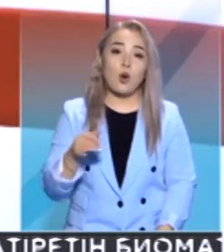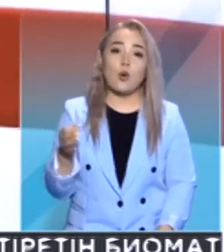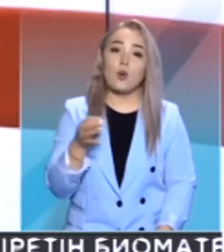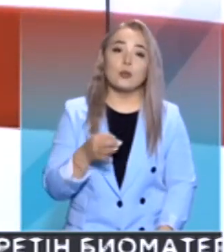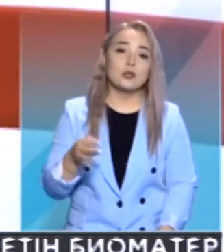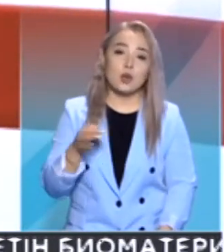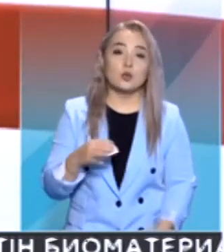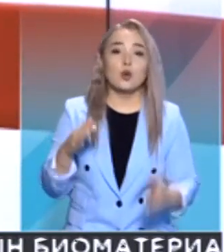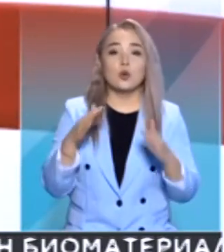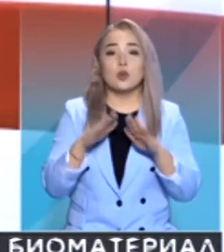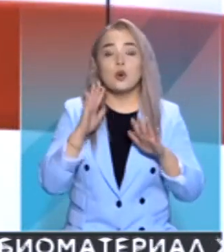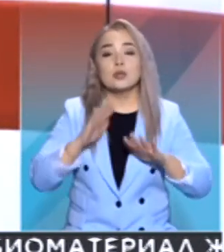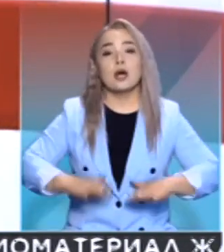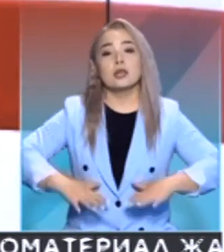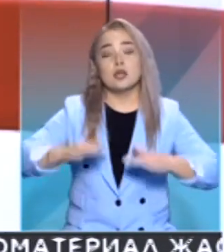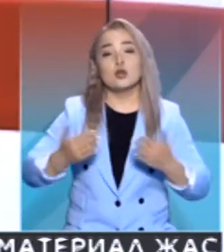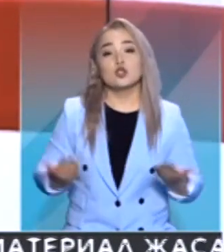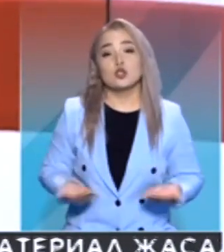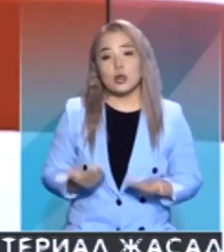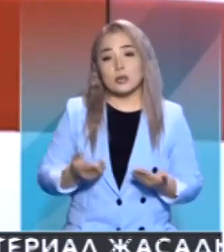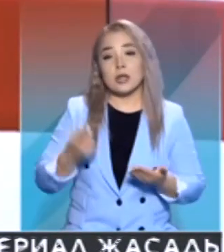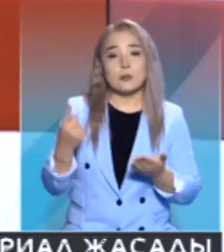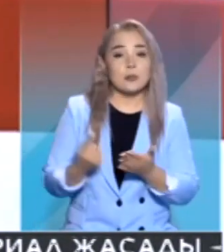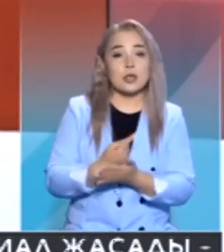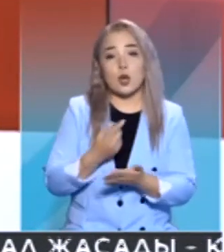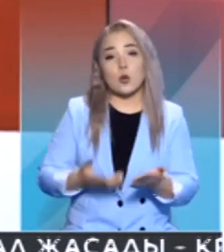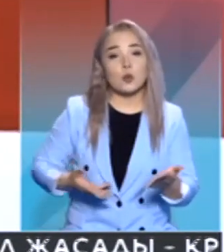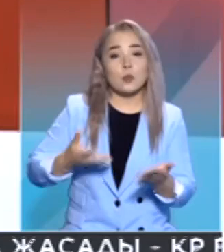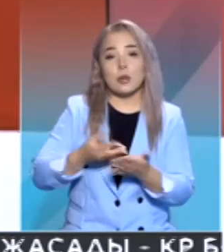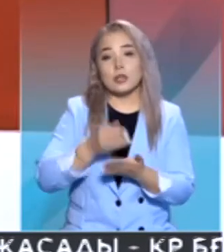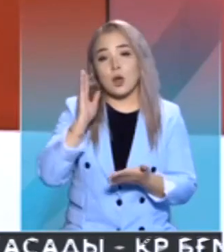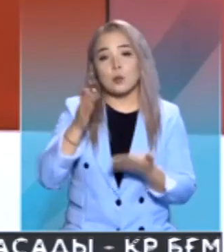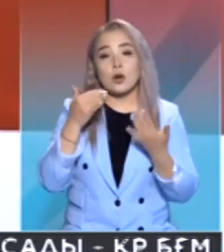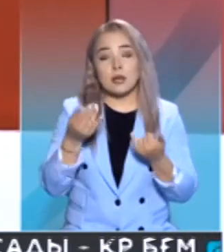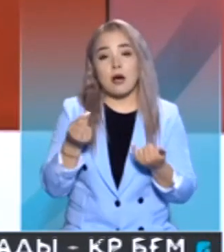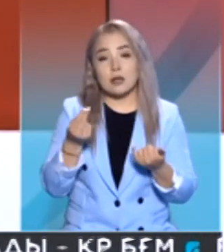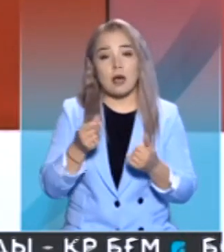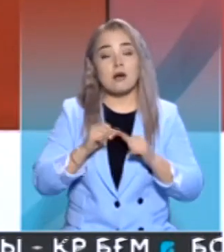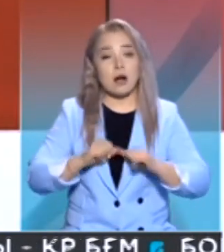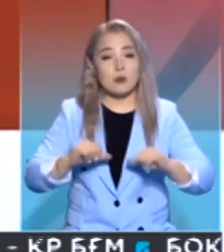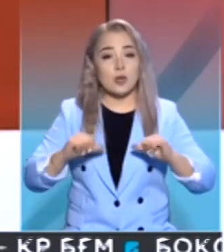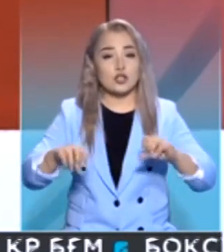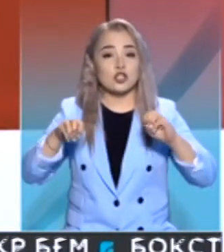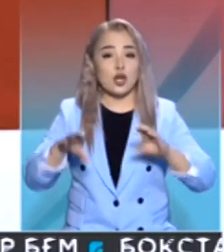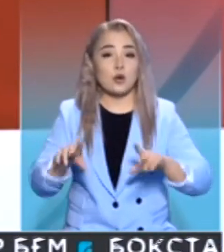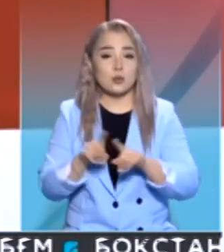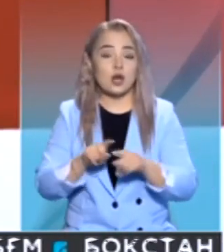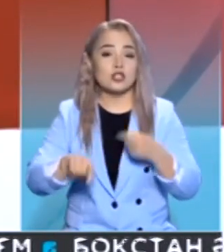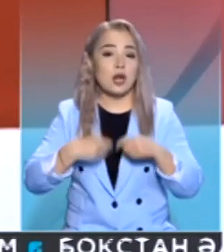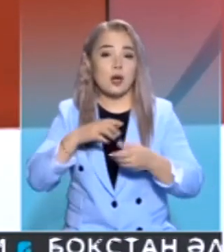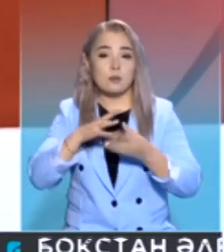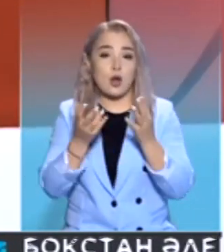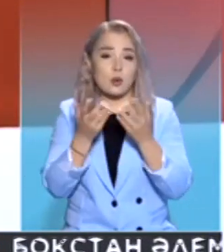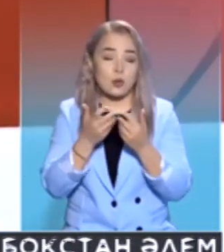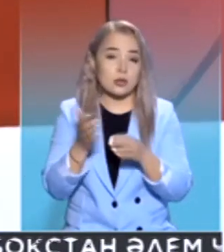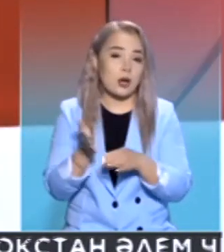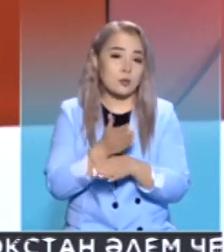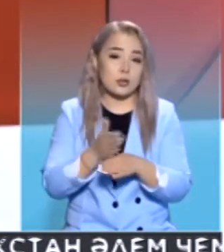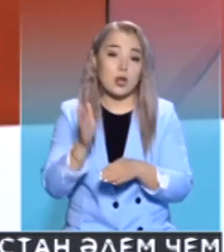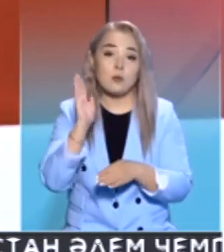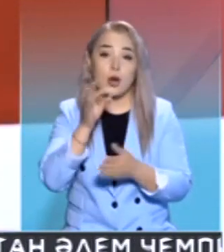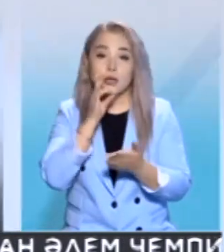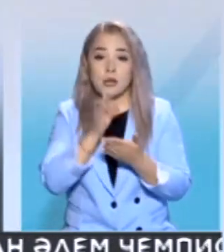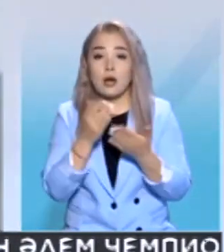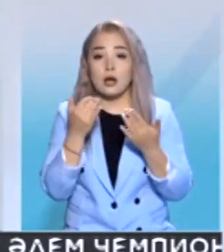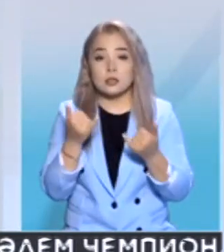Маңғыстау облысында үйлерін су басқан тұрғындарға бір реттік қаржылай көмек беріледі, бірақ қаржы комиссиясының шешімімен шығын көлеміне қарай бөлінбек.